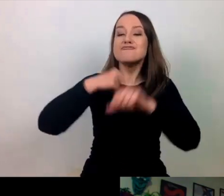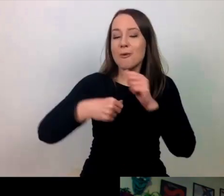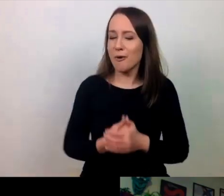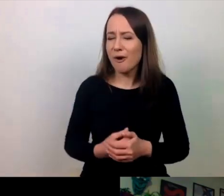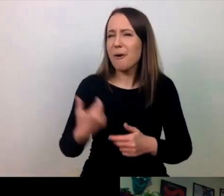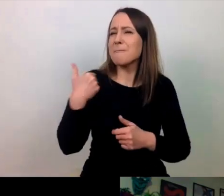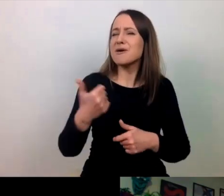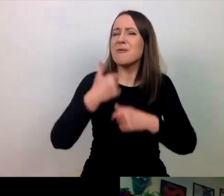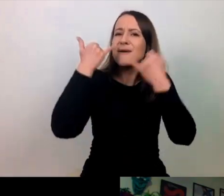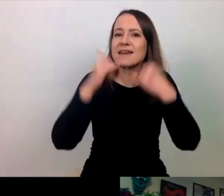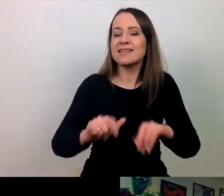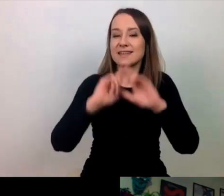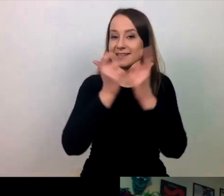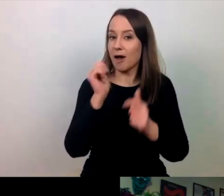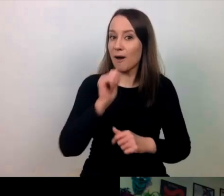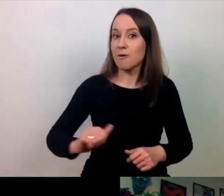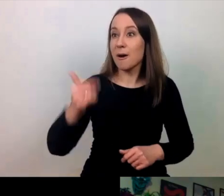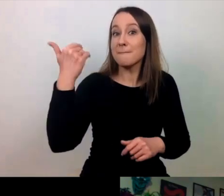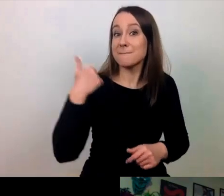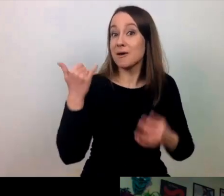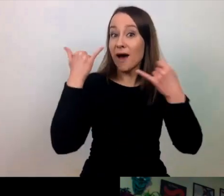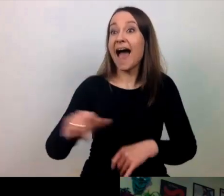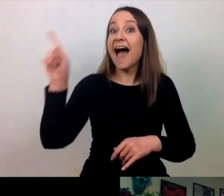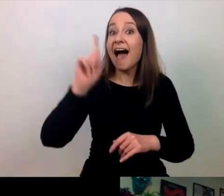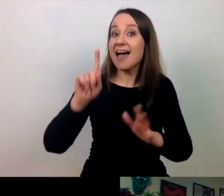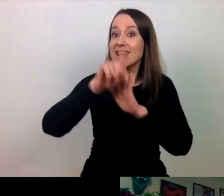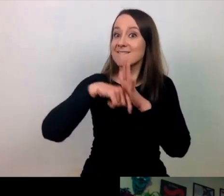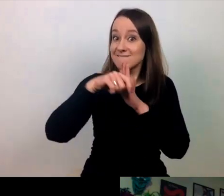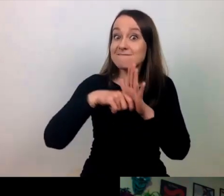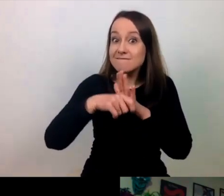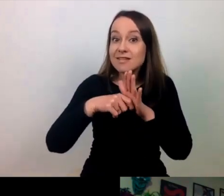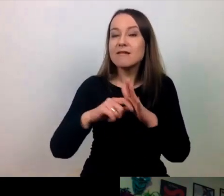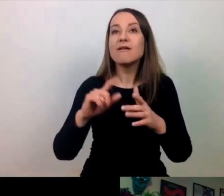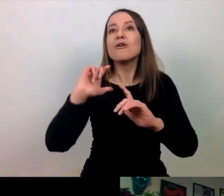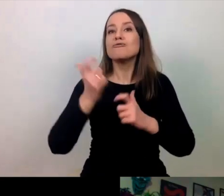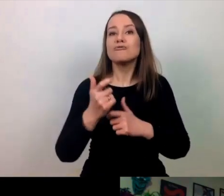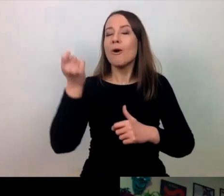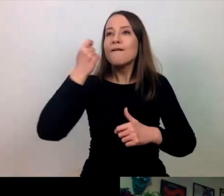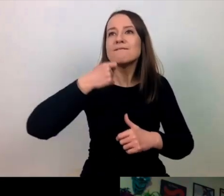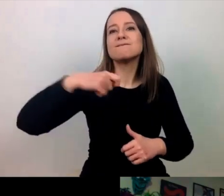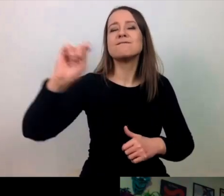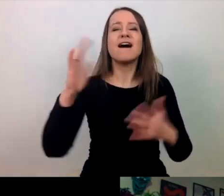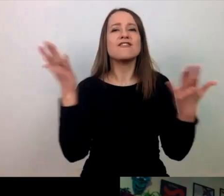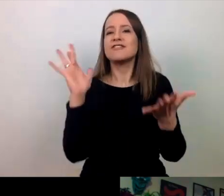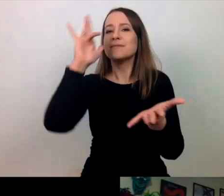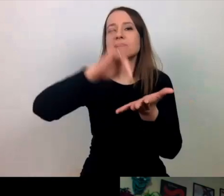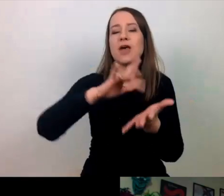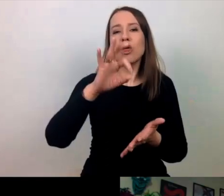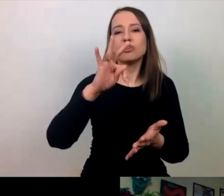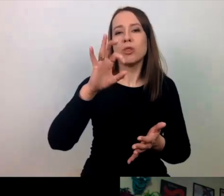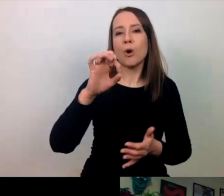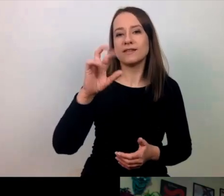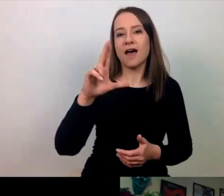całej Europie były inne, ale film, który nas zabiera w wakacje do Toskanii, do Włoch, przedstawia